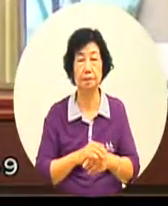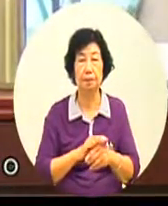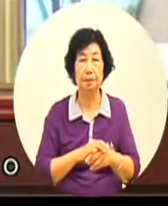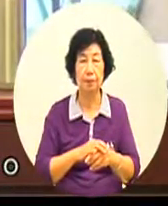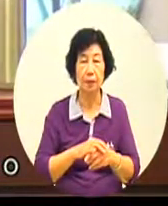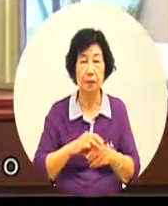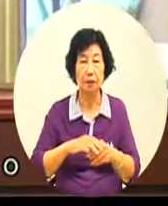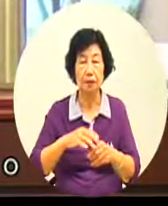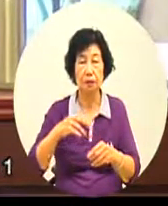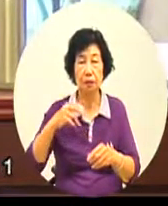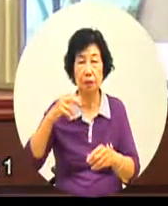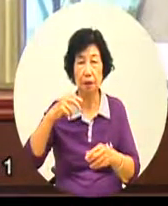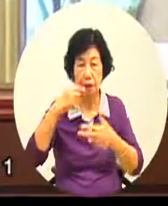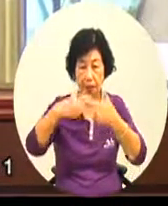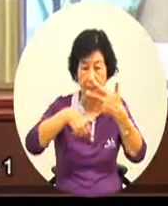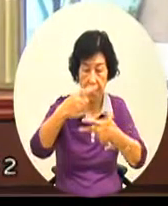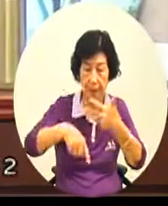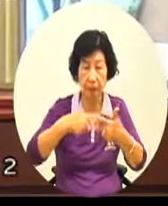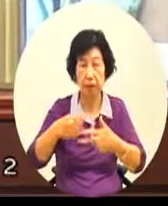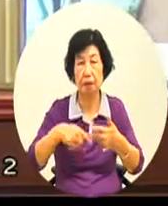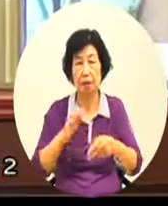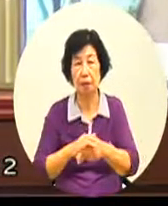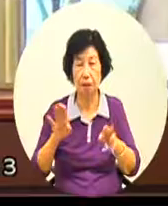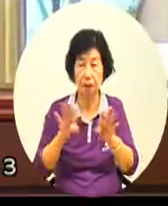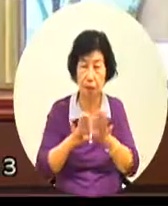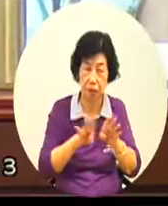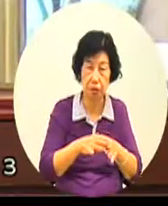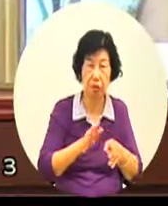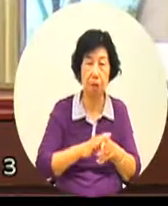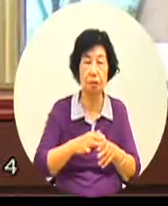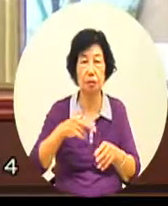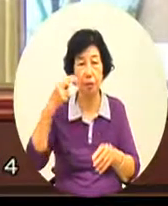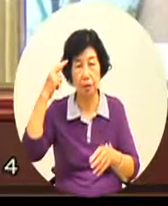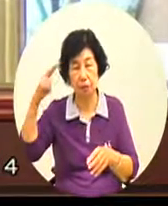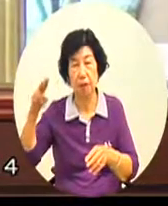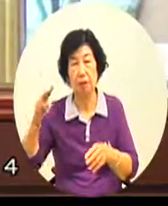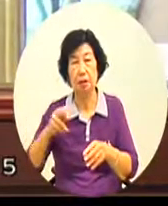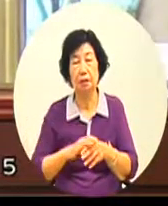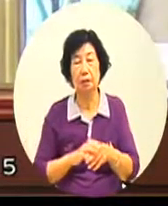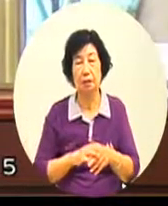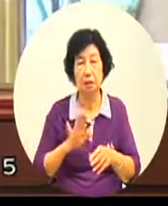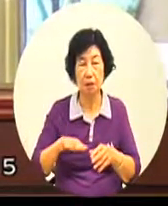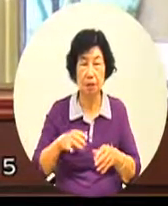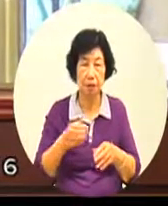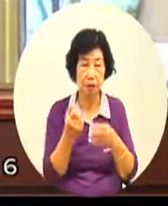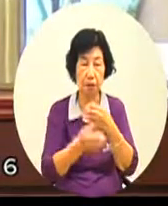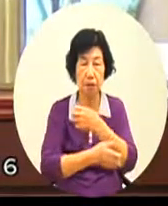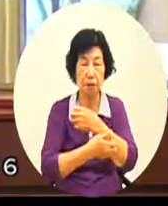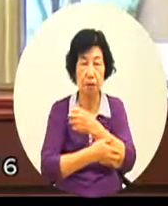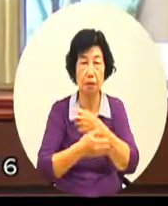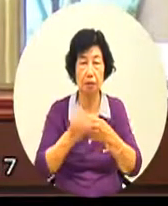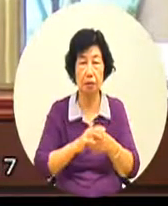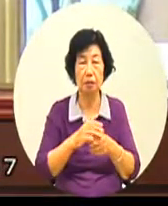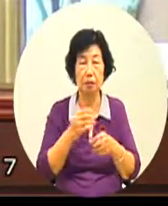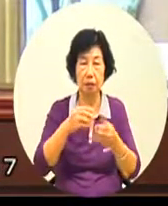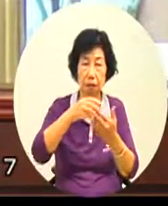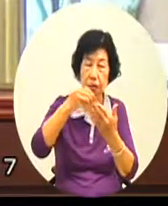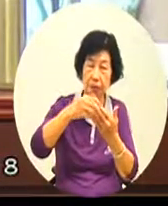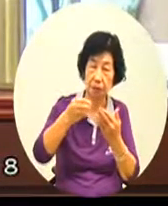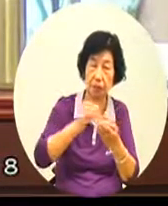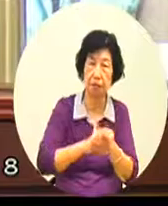二例哈，一例一休是确实是可以给我们劳工有一些选择，是休息日呢是要